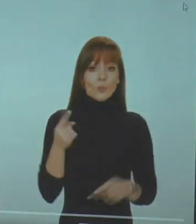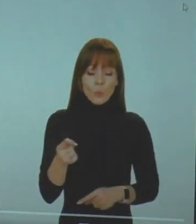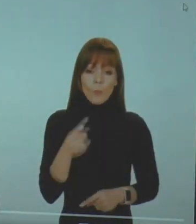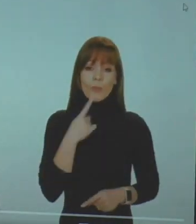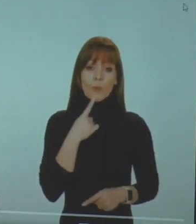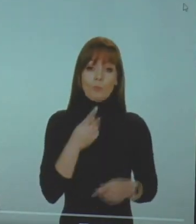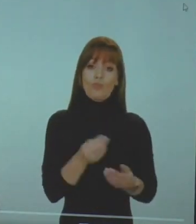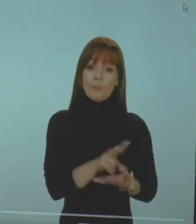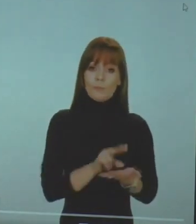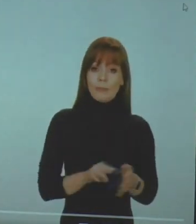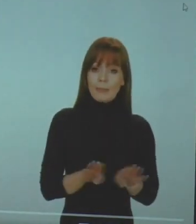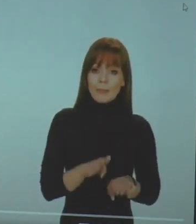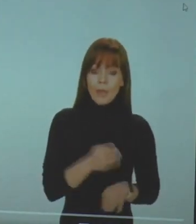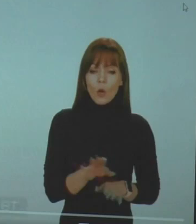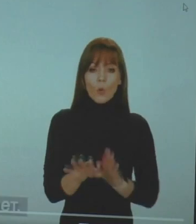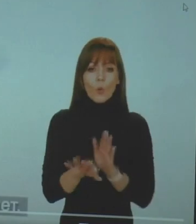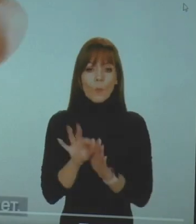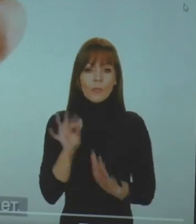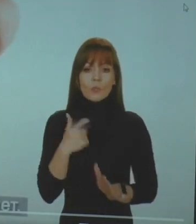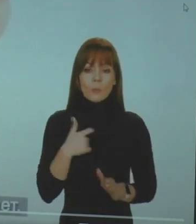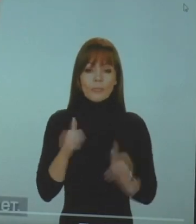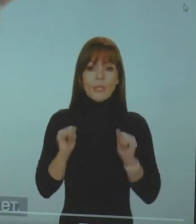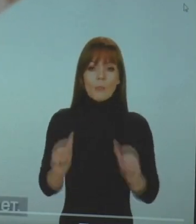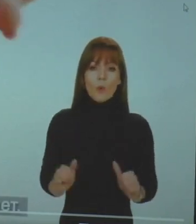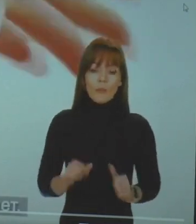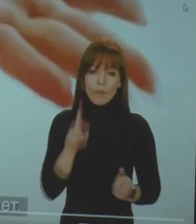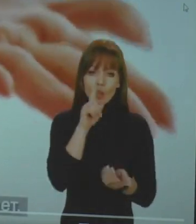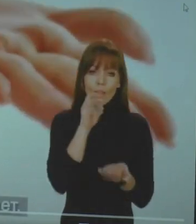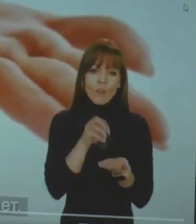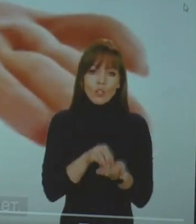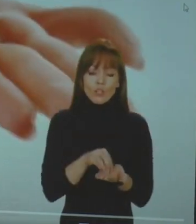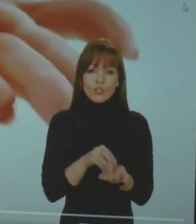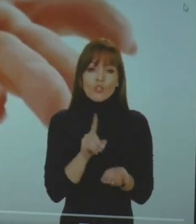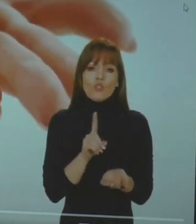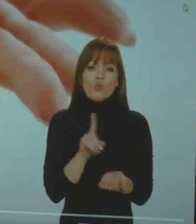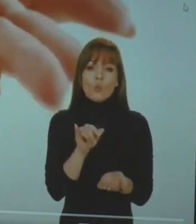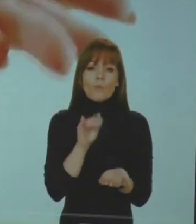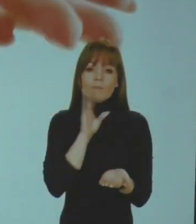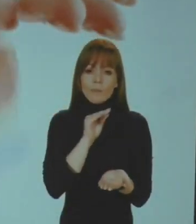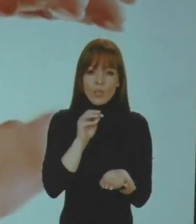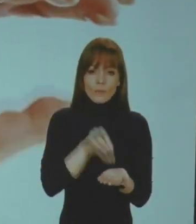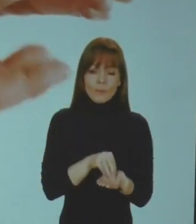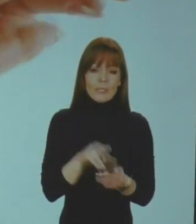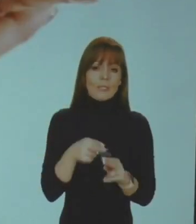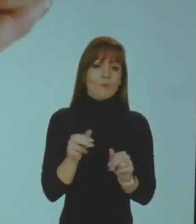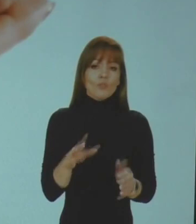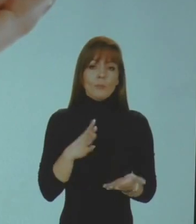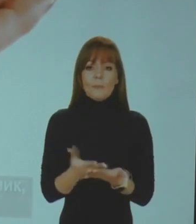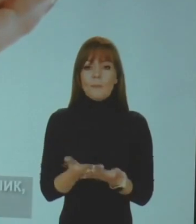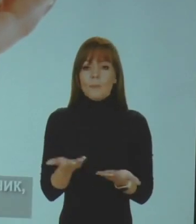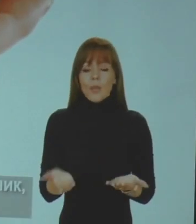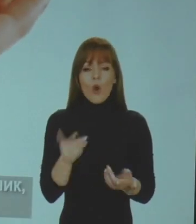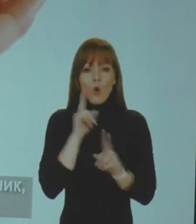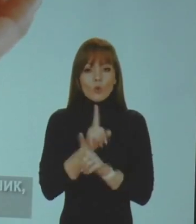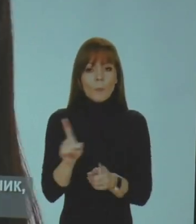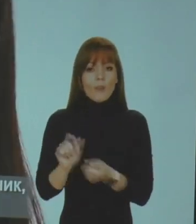разу спробуй ще так. Обори собі невеличкий заспокійливий амулет. Щось, що влізе в долоню. Це може